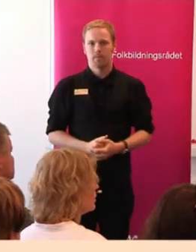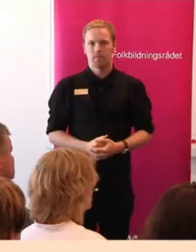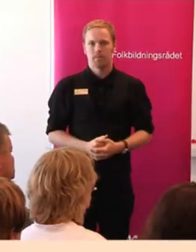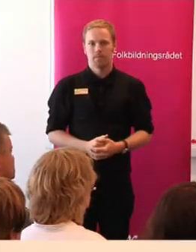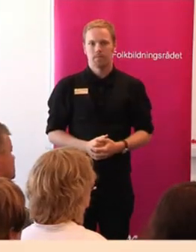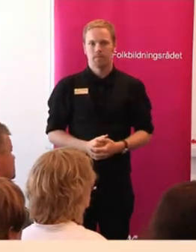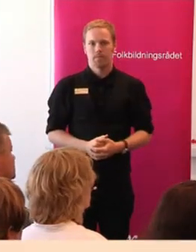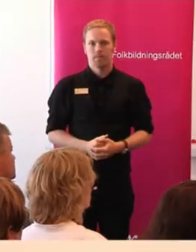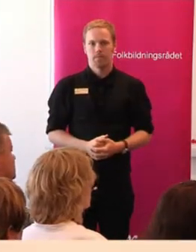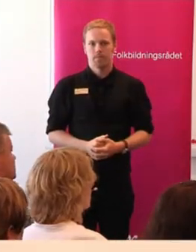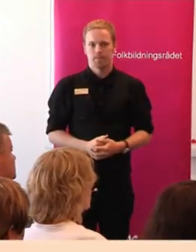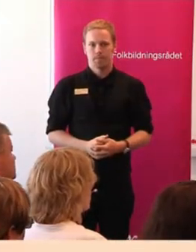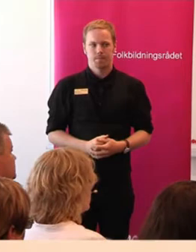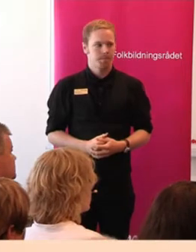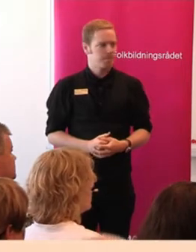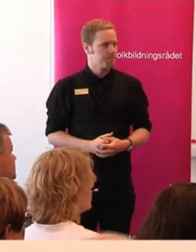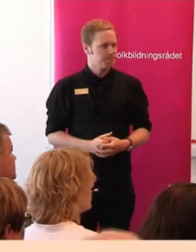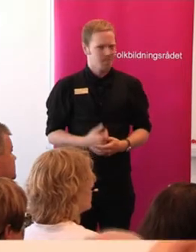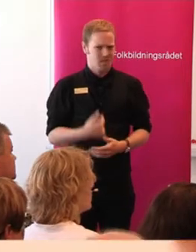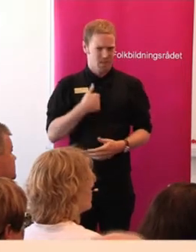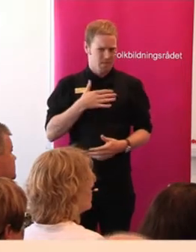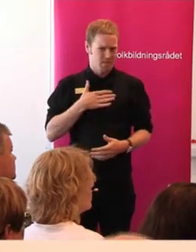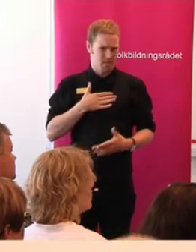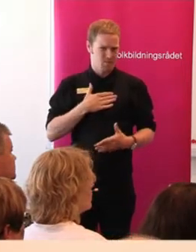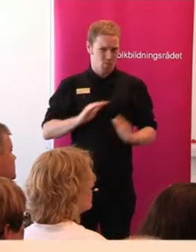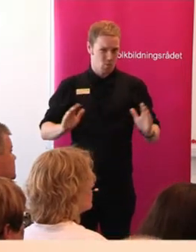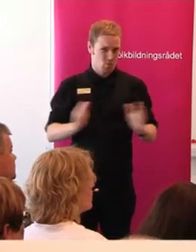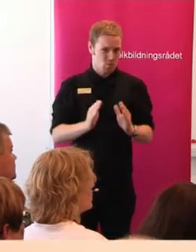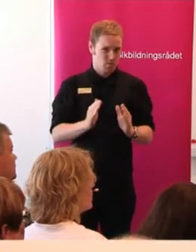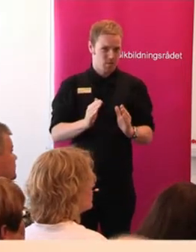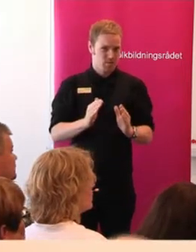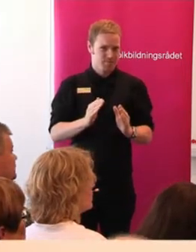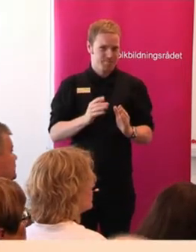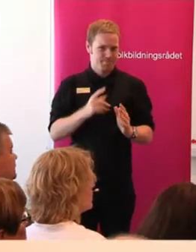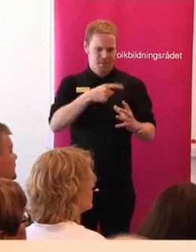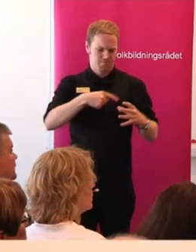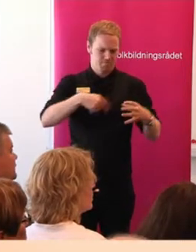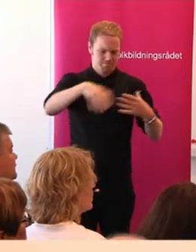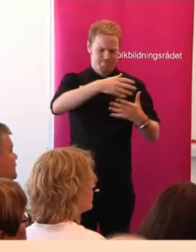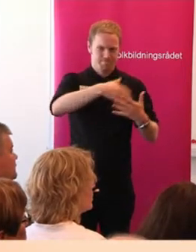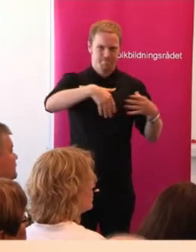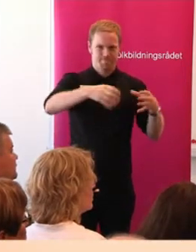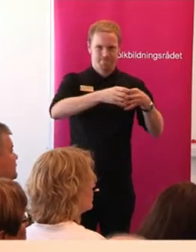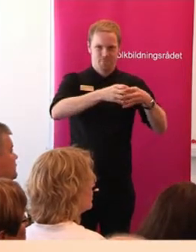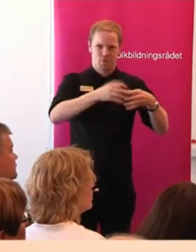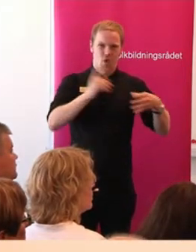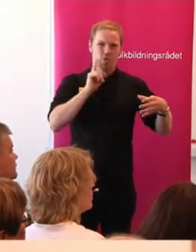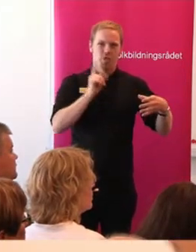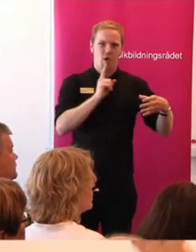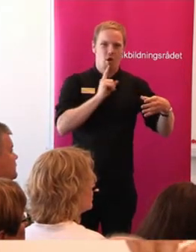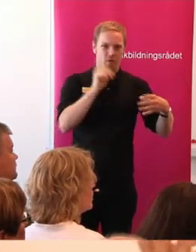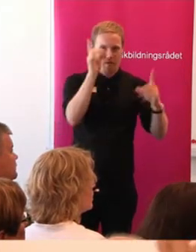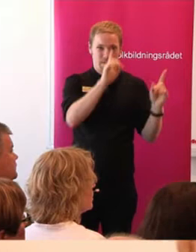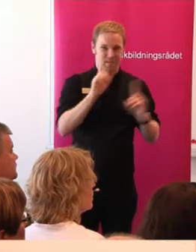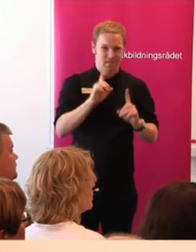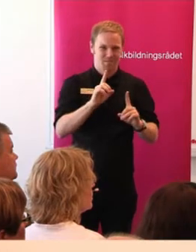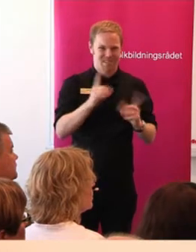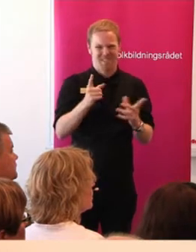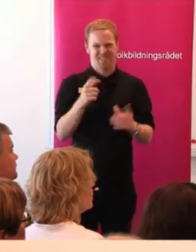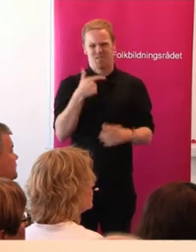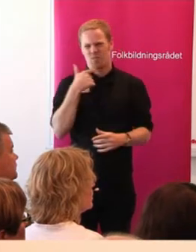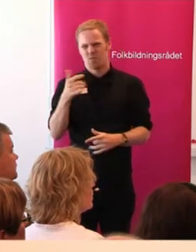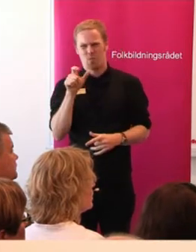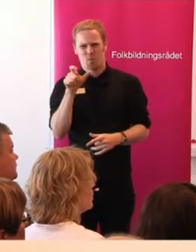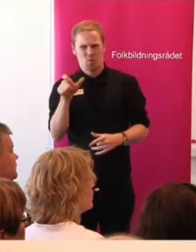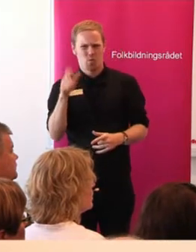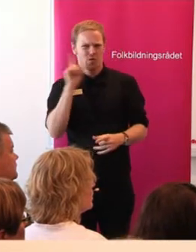Där jag kan dra en liten kortis bara, att bland döva människor, det här fula ordet döva, teckenspråkliga människor, så pratar man om